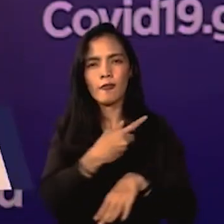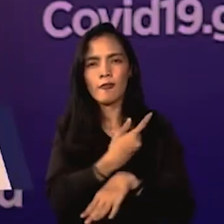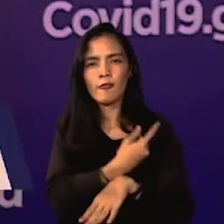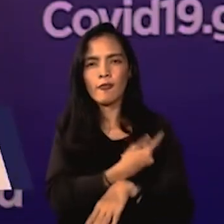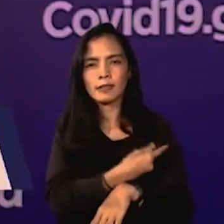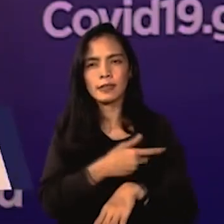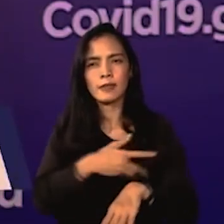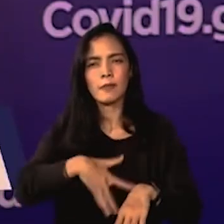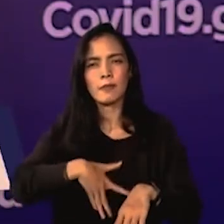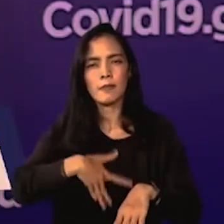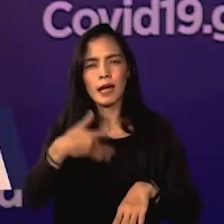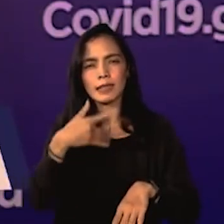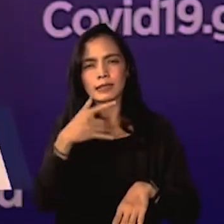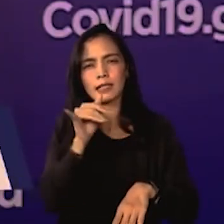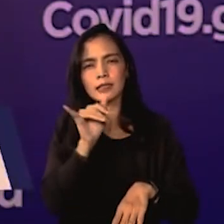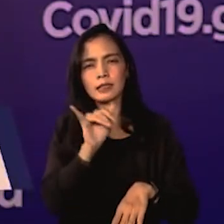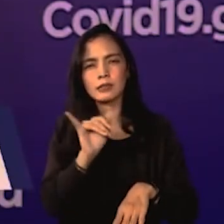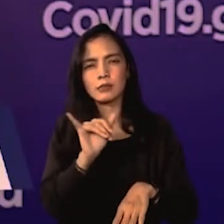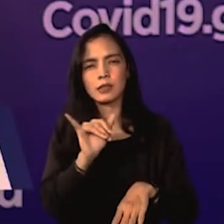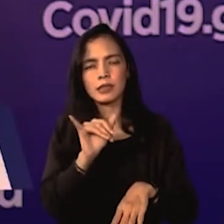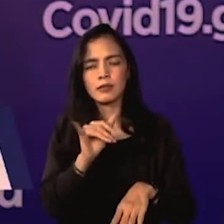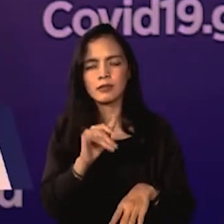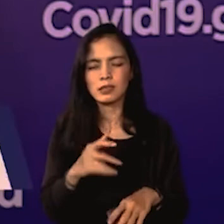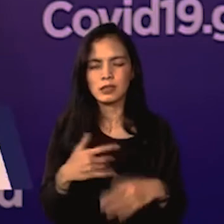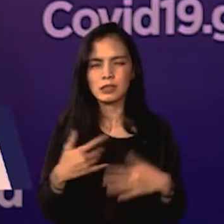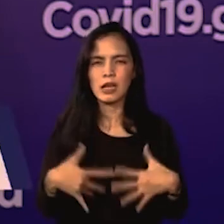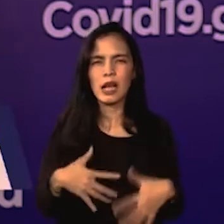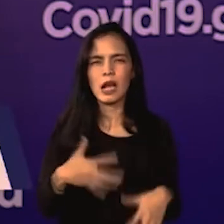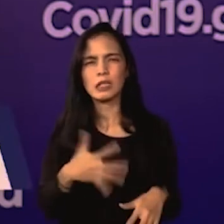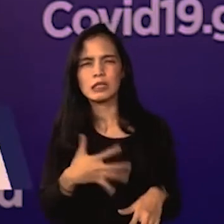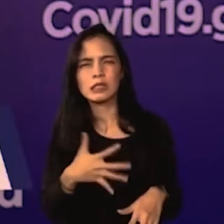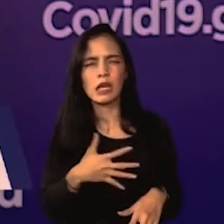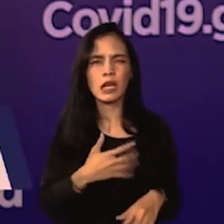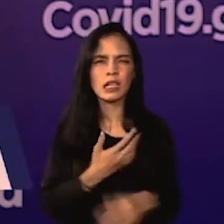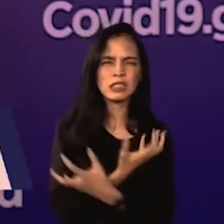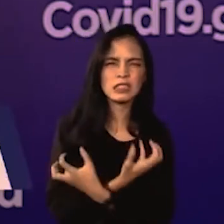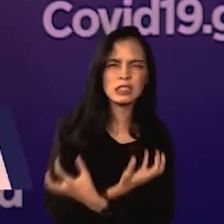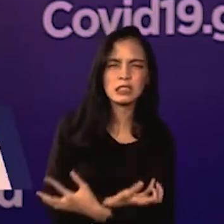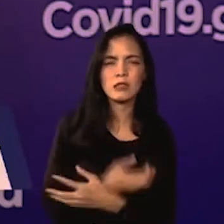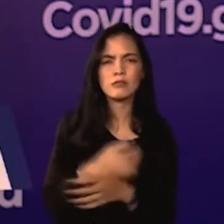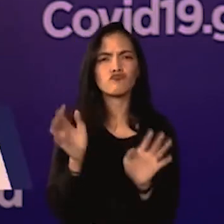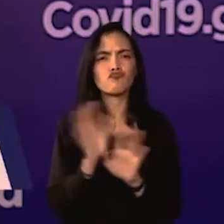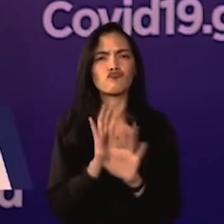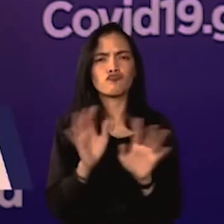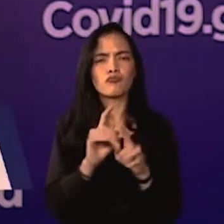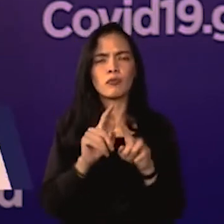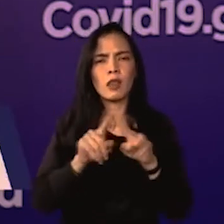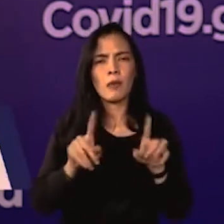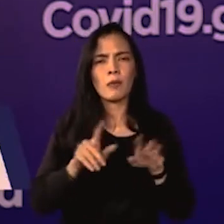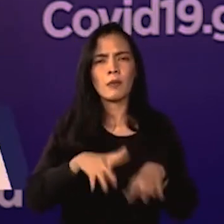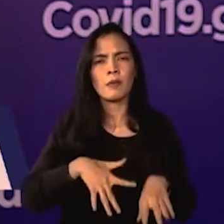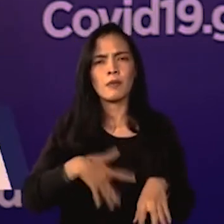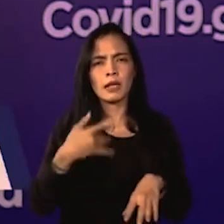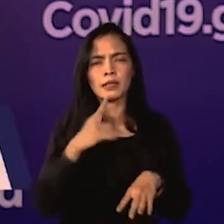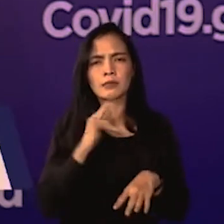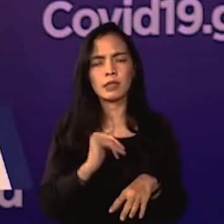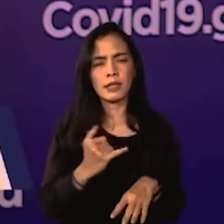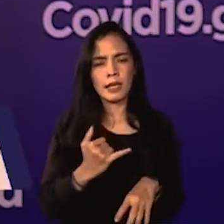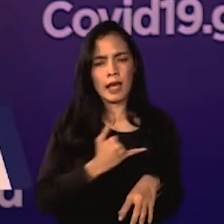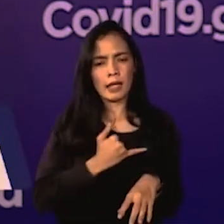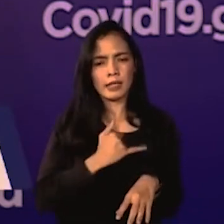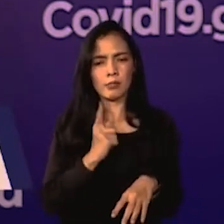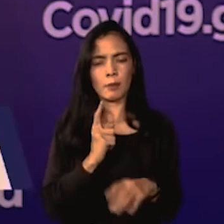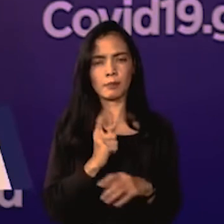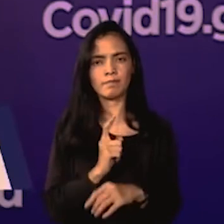sesuatu yang aneh-aneh, tapi justru kita merasakan sesuatu yang yakin